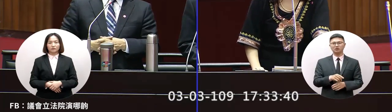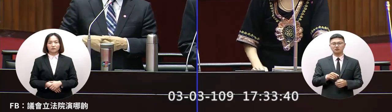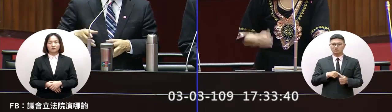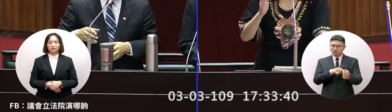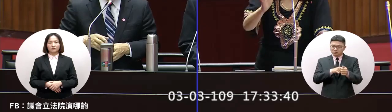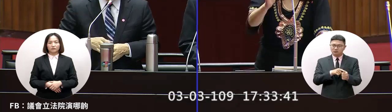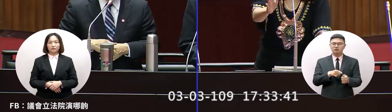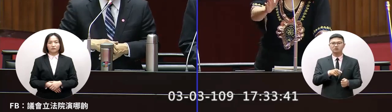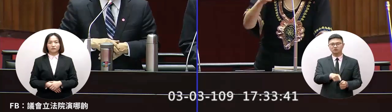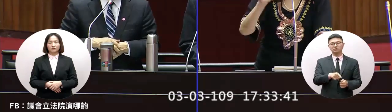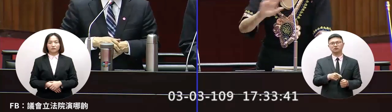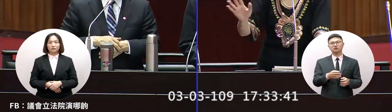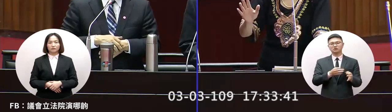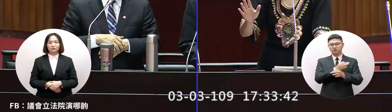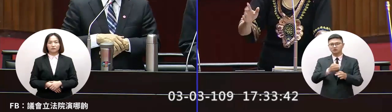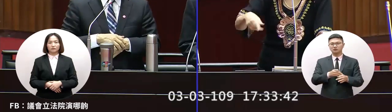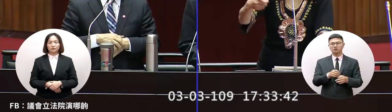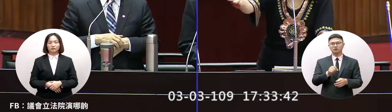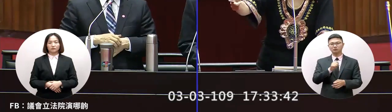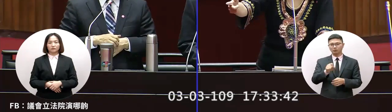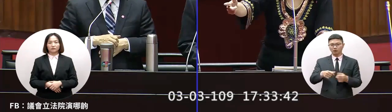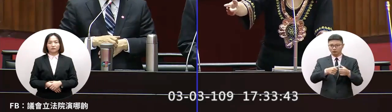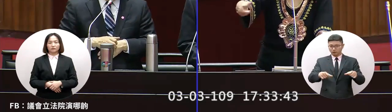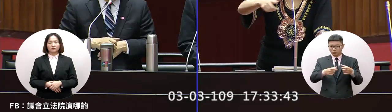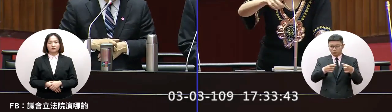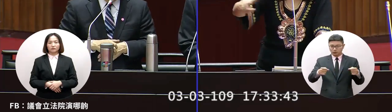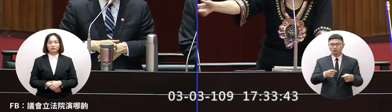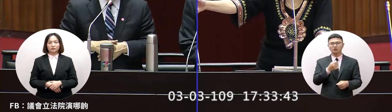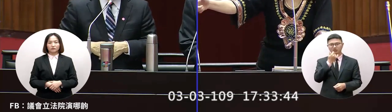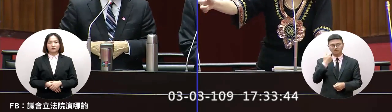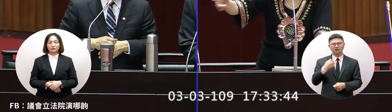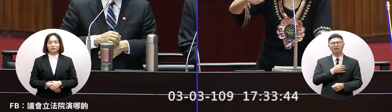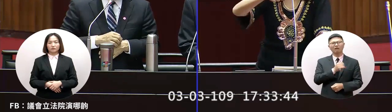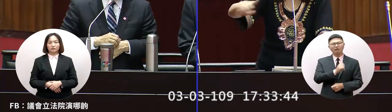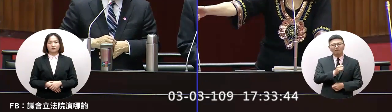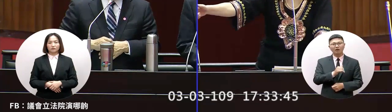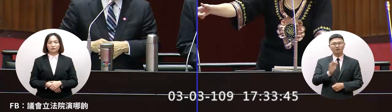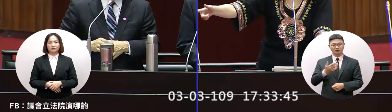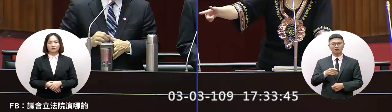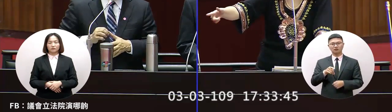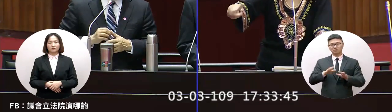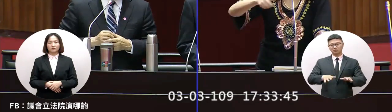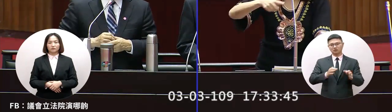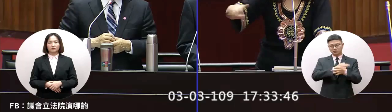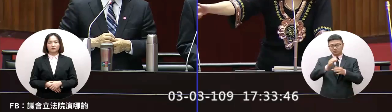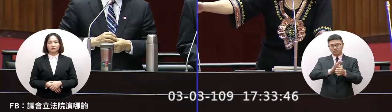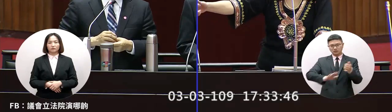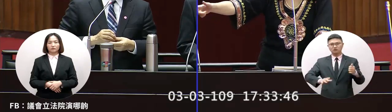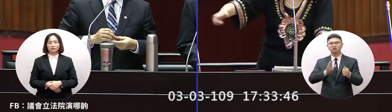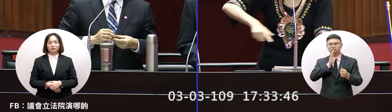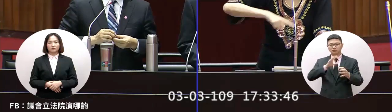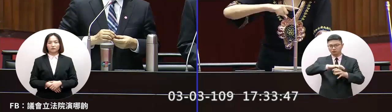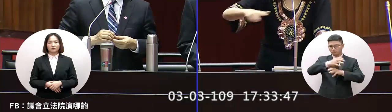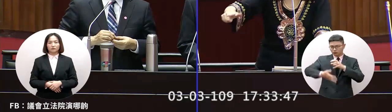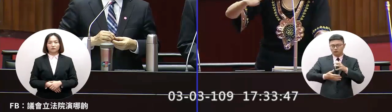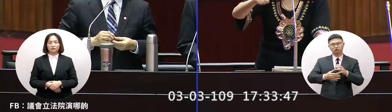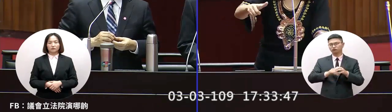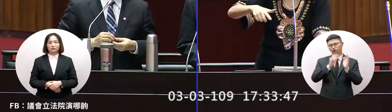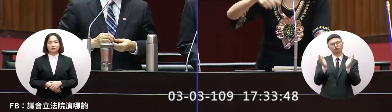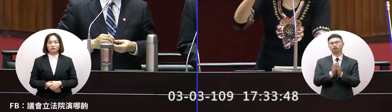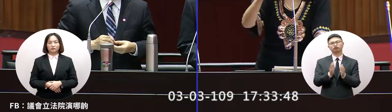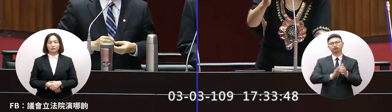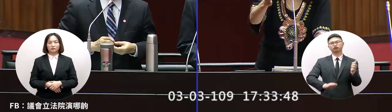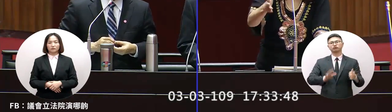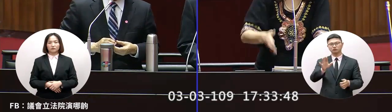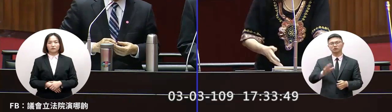使，但是很难乐观呐。我头都要讲啊，对经济的冲击是全球性诶，这样你严重，是不是到